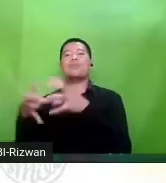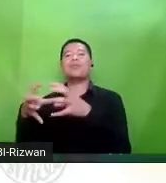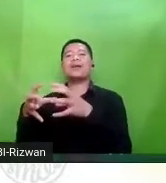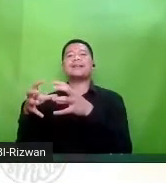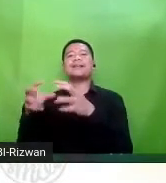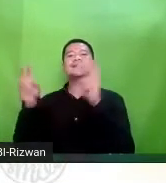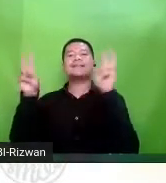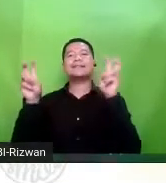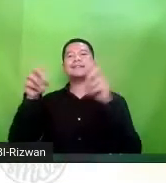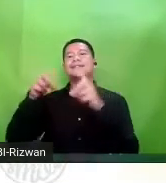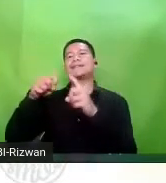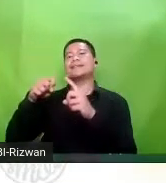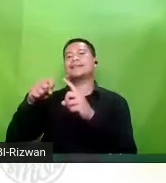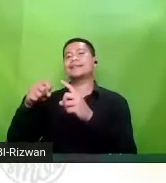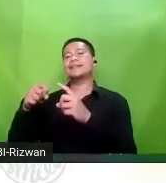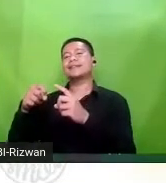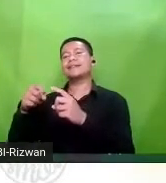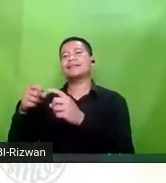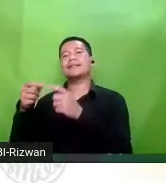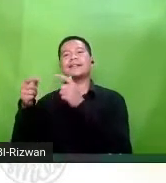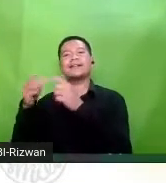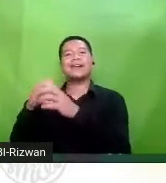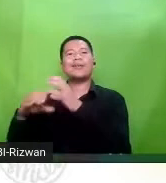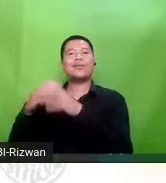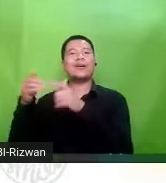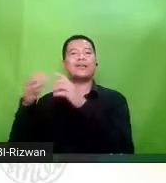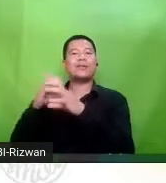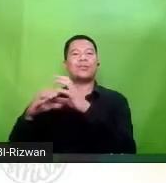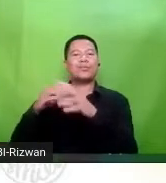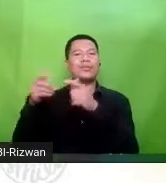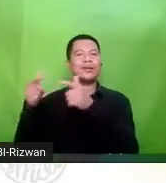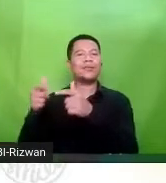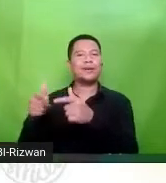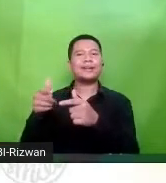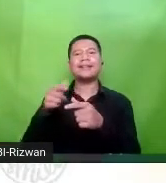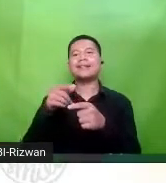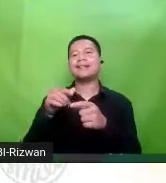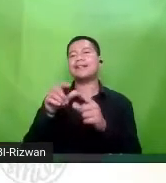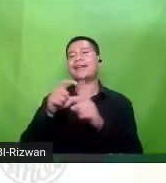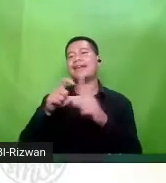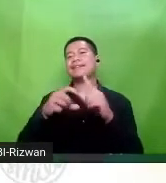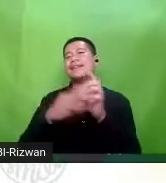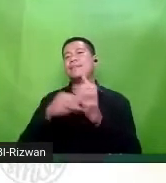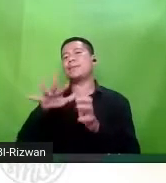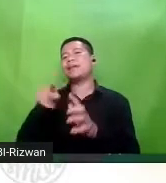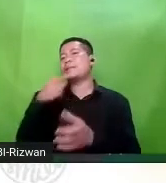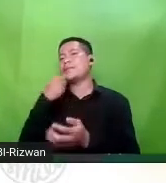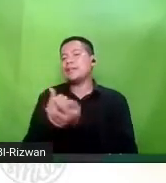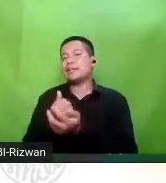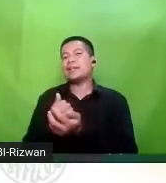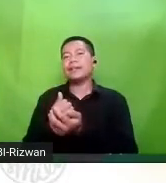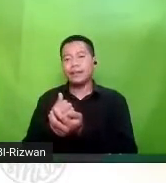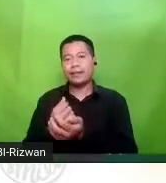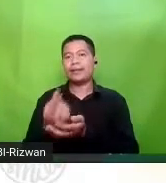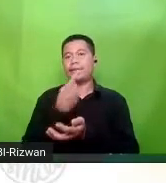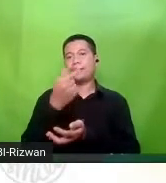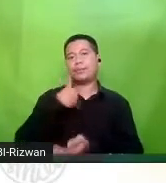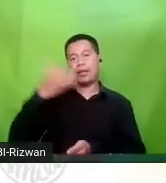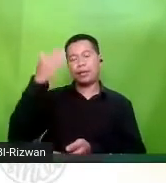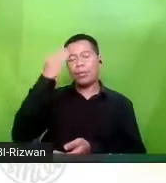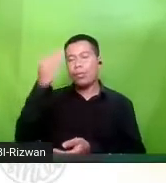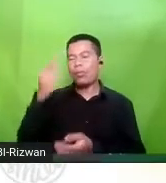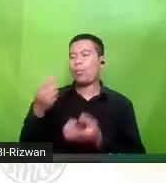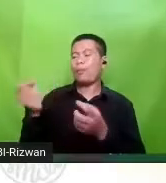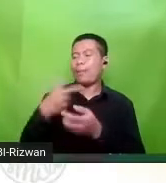di DSM-5 merupakan bagian yang penting untuk sesungguhnya kita bisa dengan cepat juga membeda-bedakan